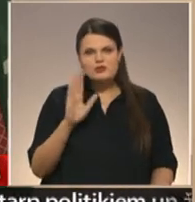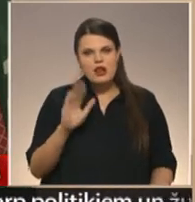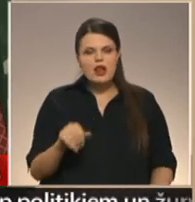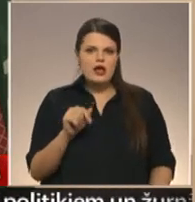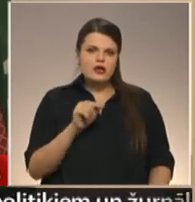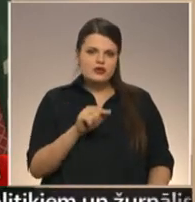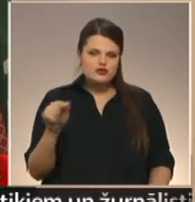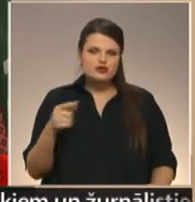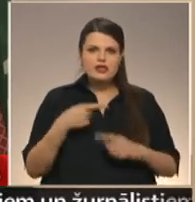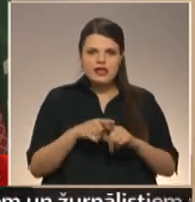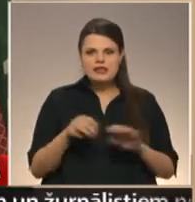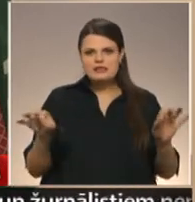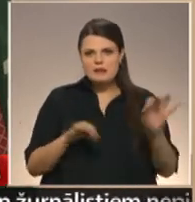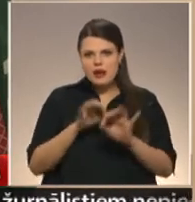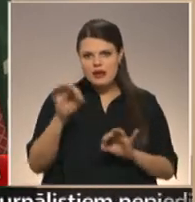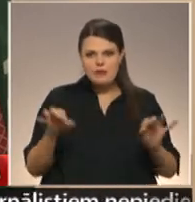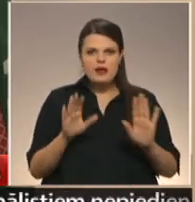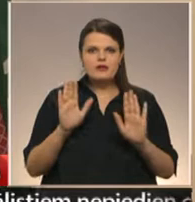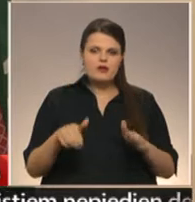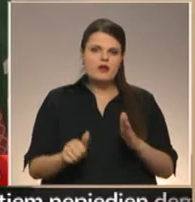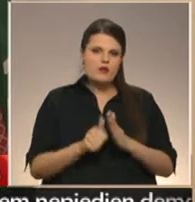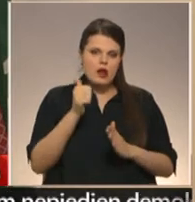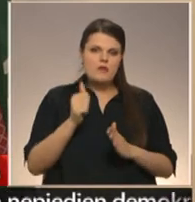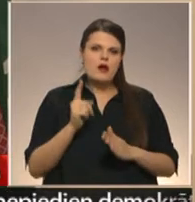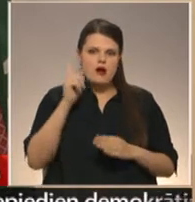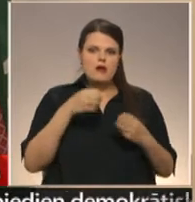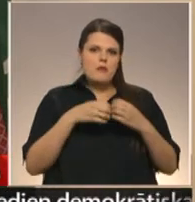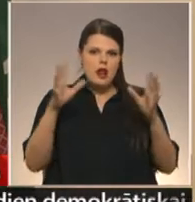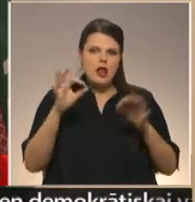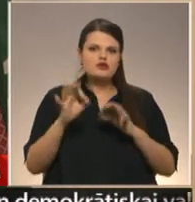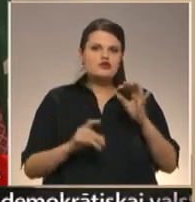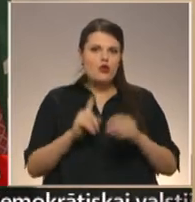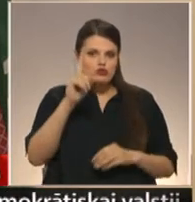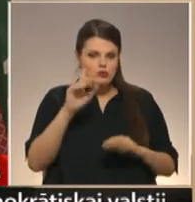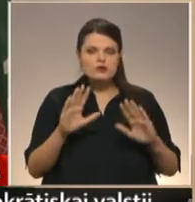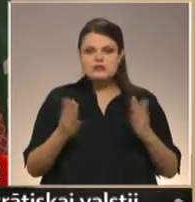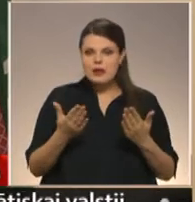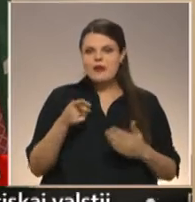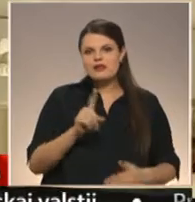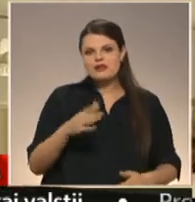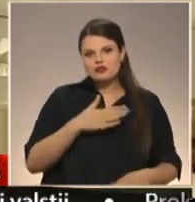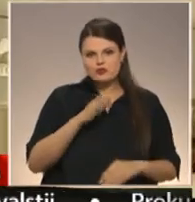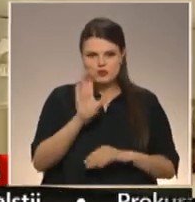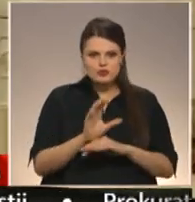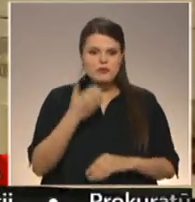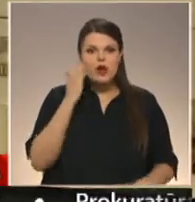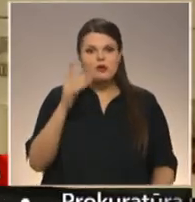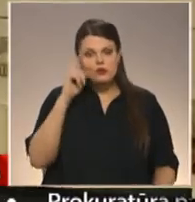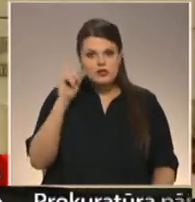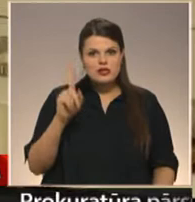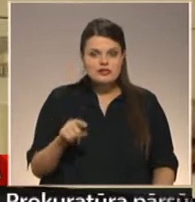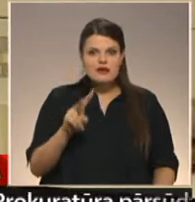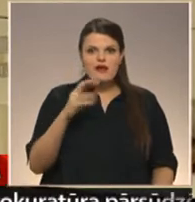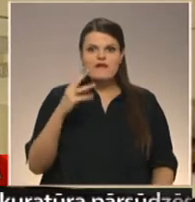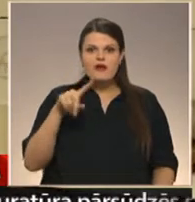šie tehniskie parametri un arī viņi varētu sekmīgi palaist visumā, bet tas ir mūsu satelīts. Kad būs zināms precīzs